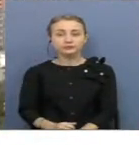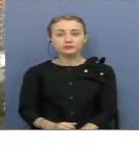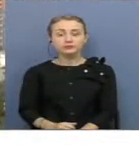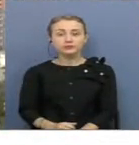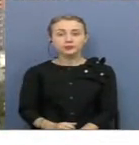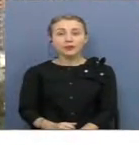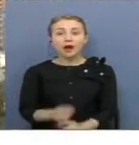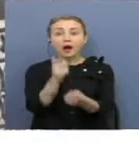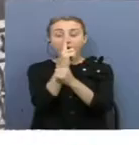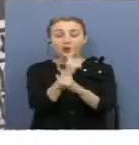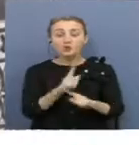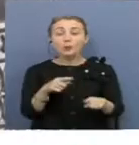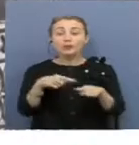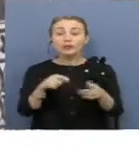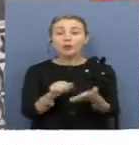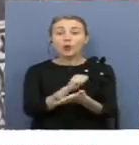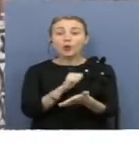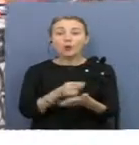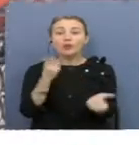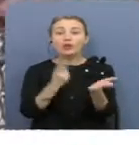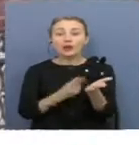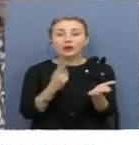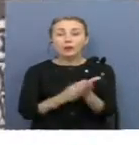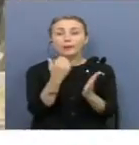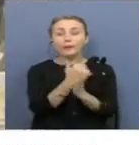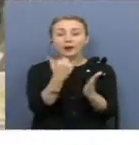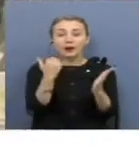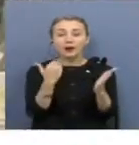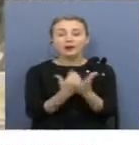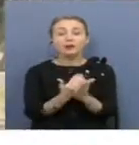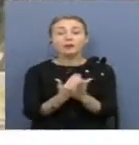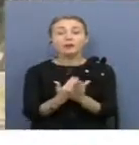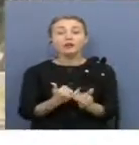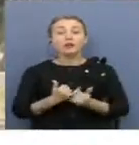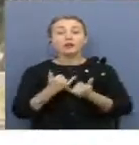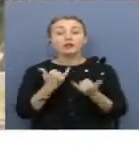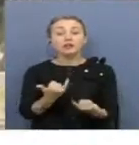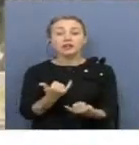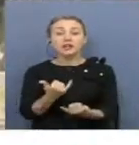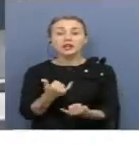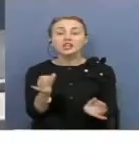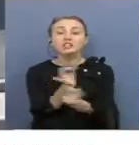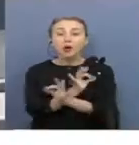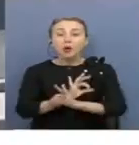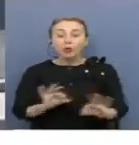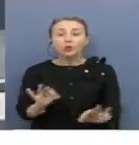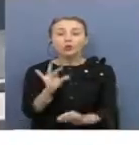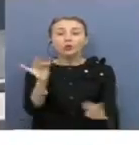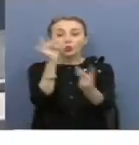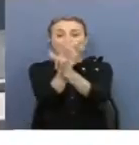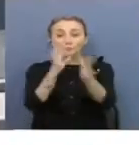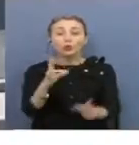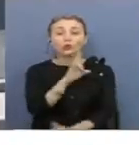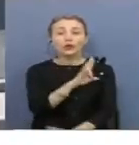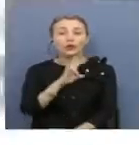Елбасының маңызды құжатта идеология мен мәдениет салаларына прагматикалық көзқараспен қарауы мақаланың ерекшелігі болып табылады. Осылайша